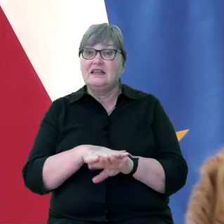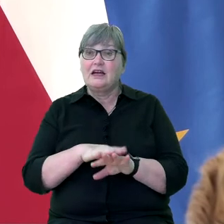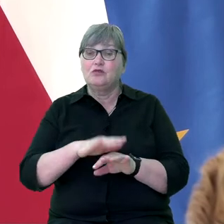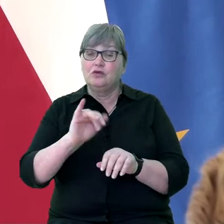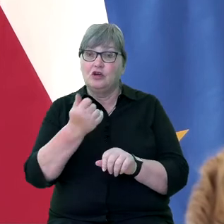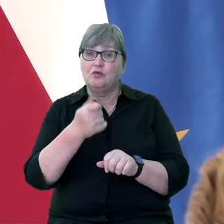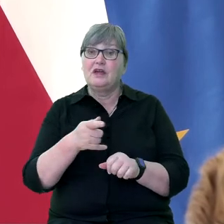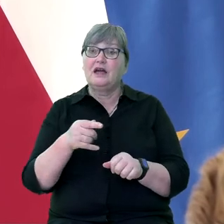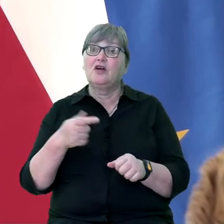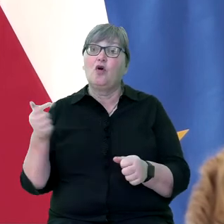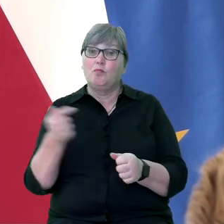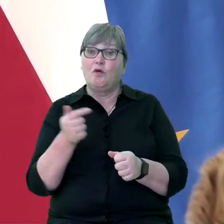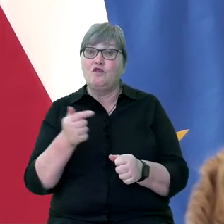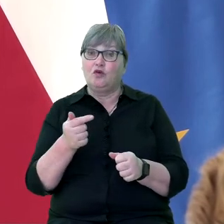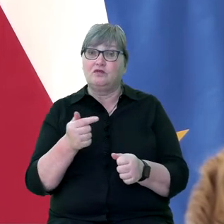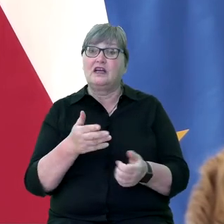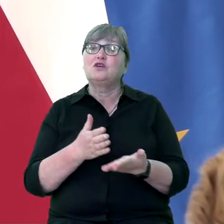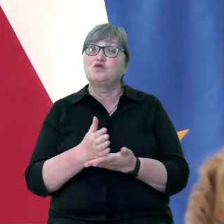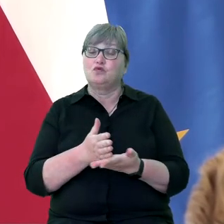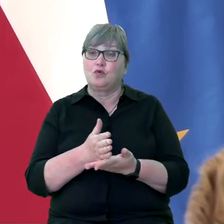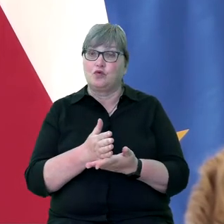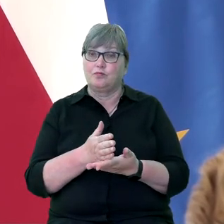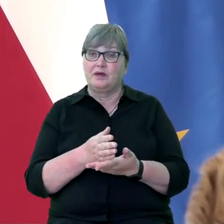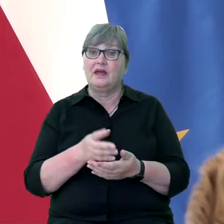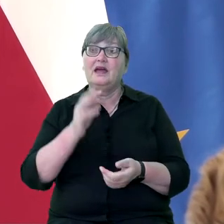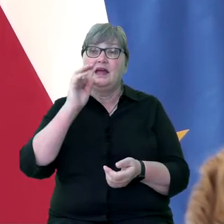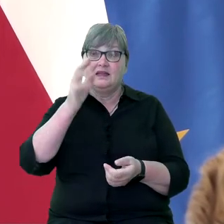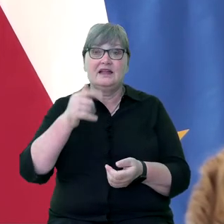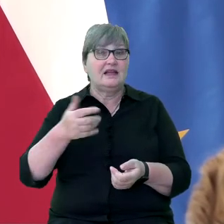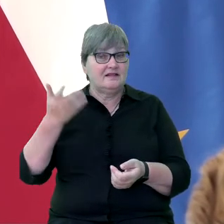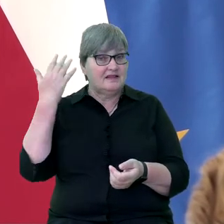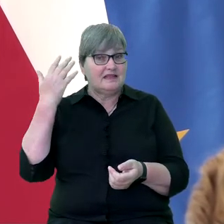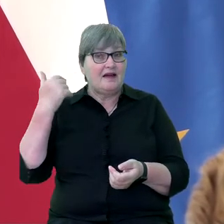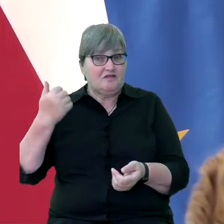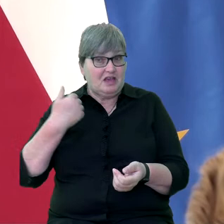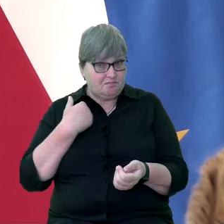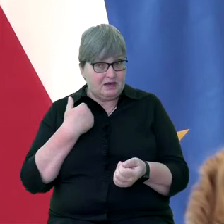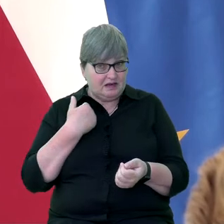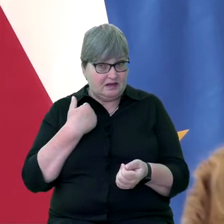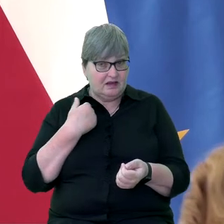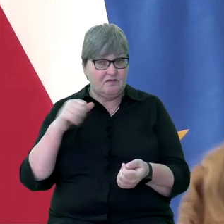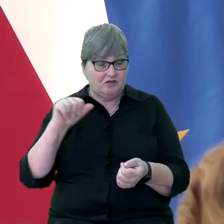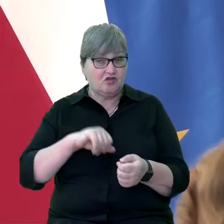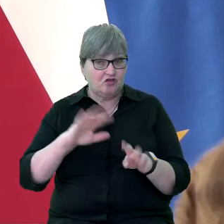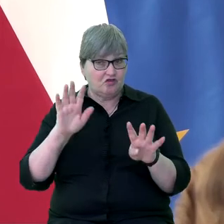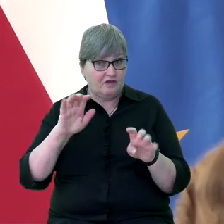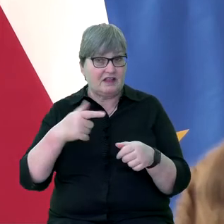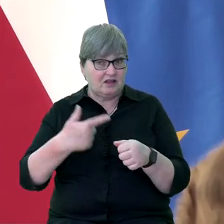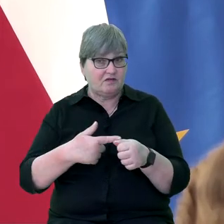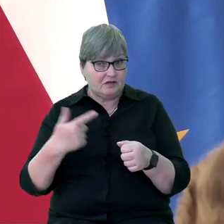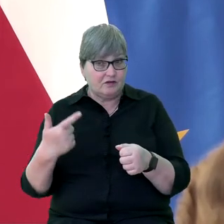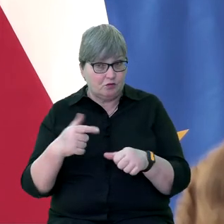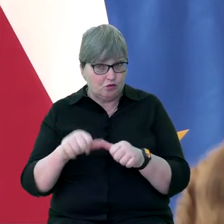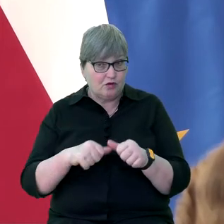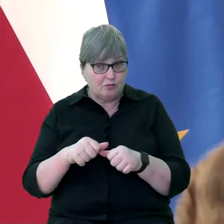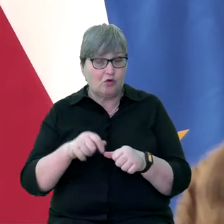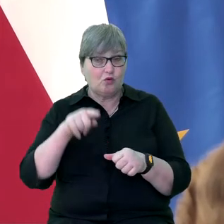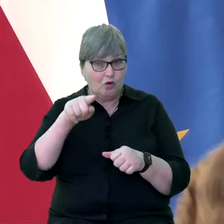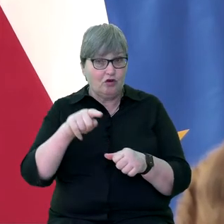wspólnego. Tacy byli pierwsi urzędnicy II Rzeczpospolitej, którzy tworzyli zręby jej